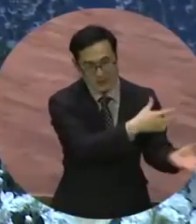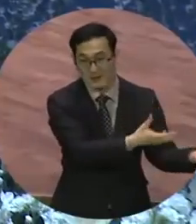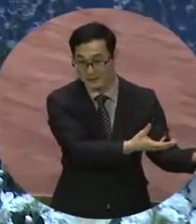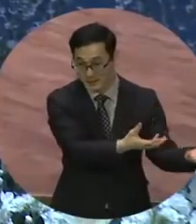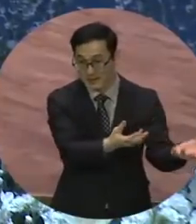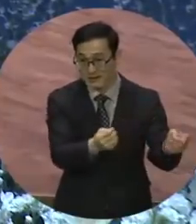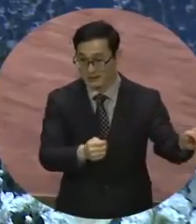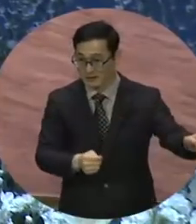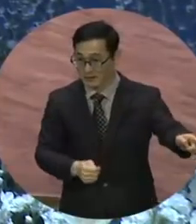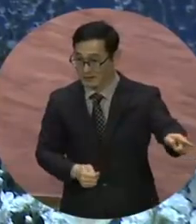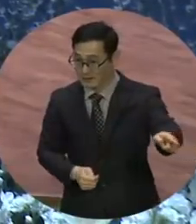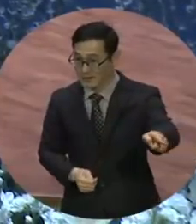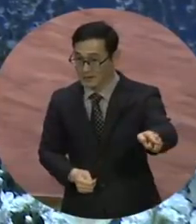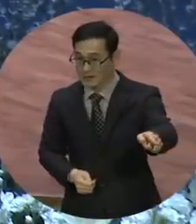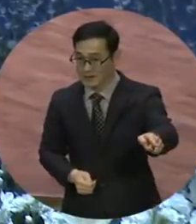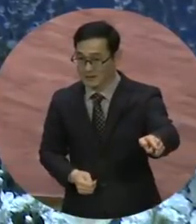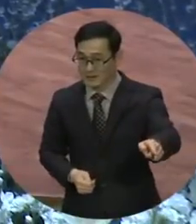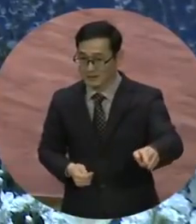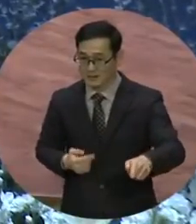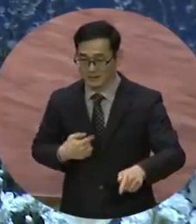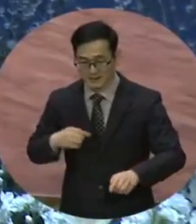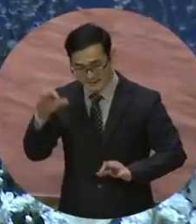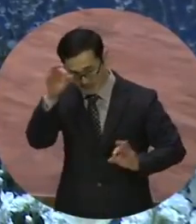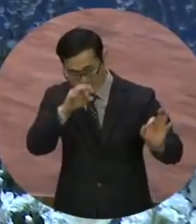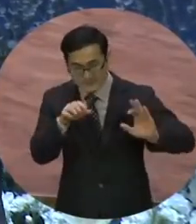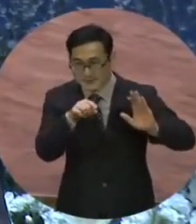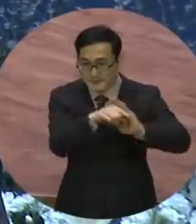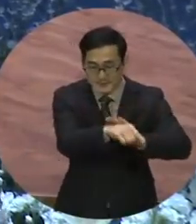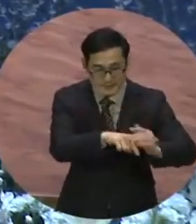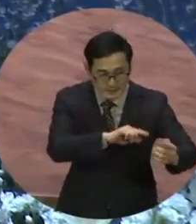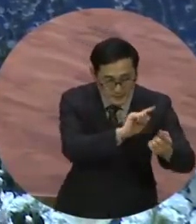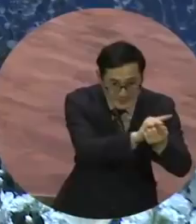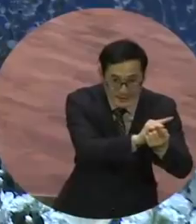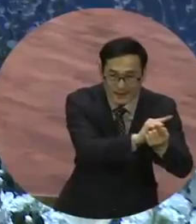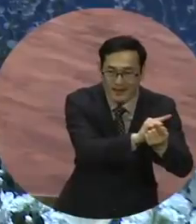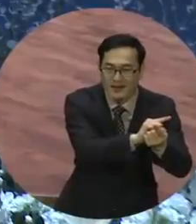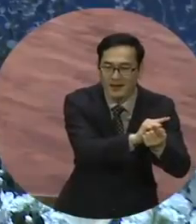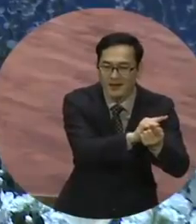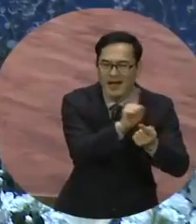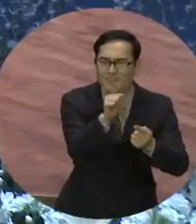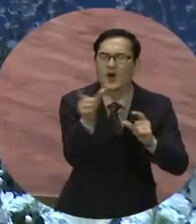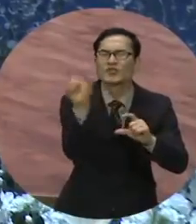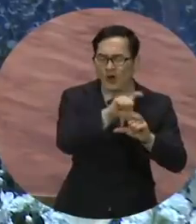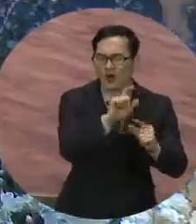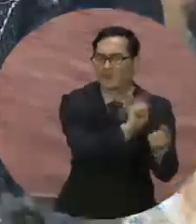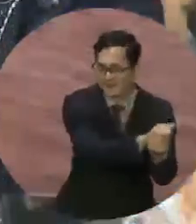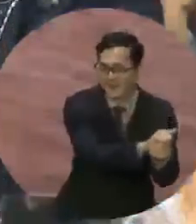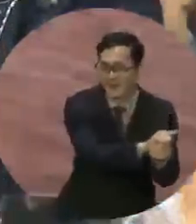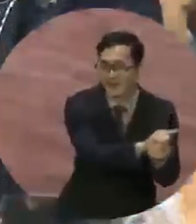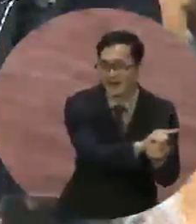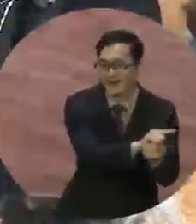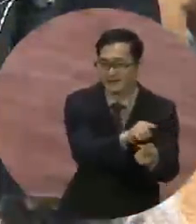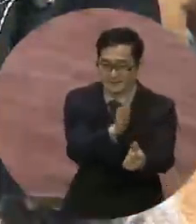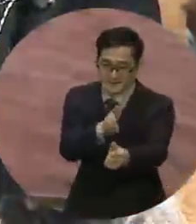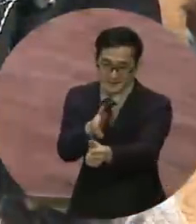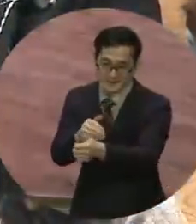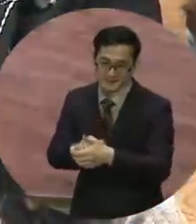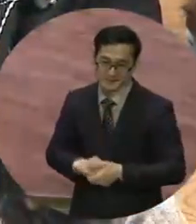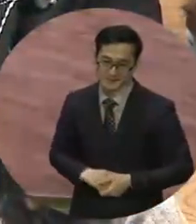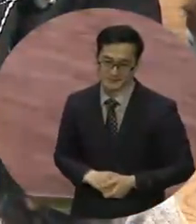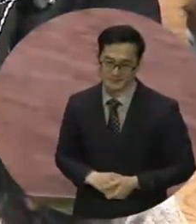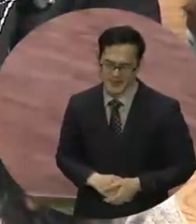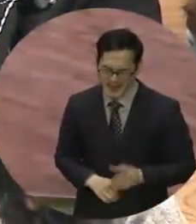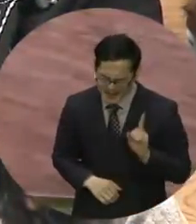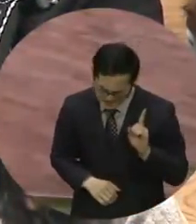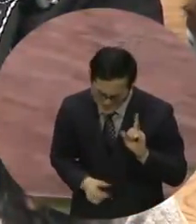있어요. 그들을 찾아가서 만나주는 그런 성도를 되시기 바랍니다. 내가 한